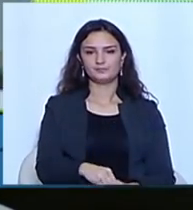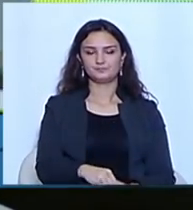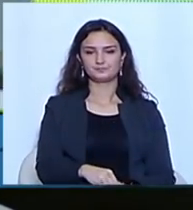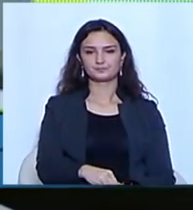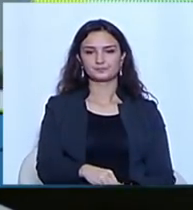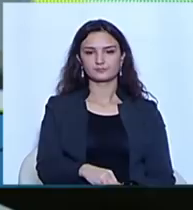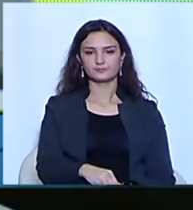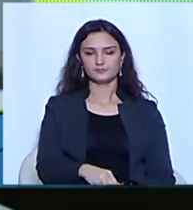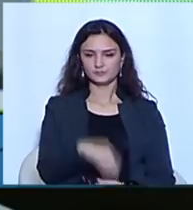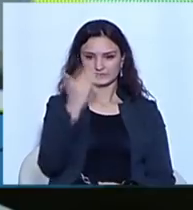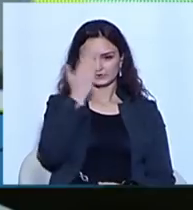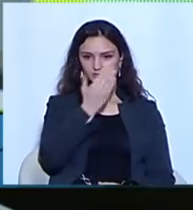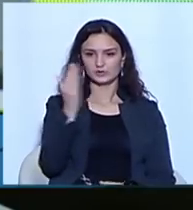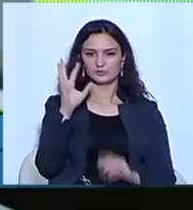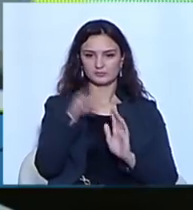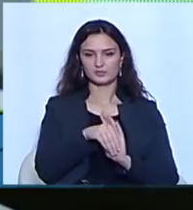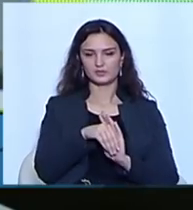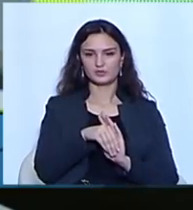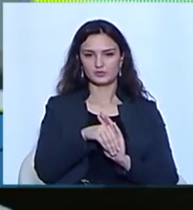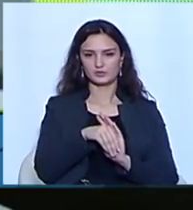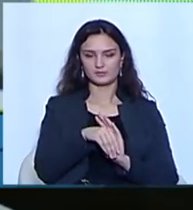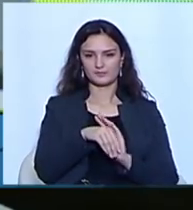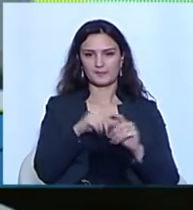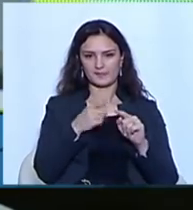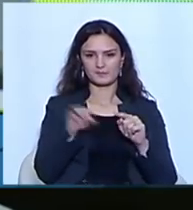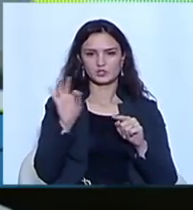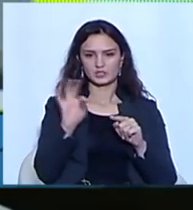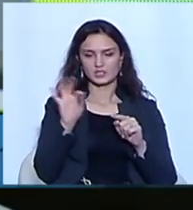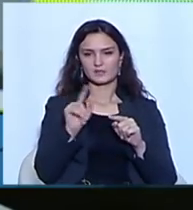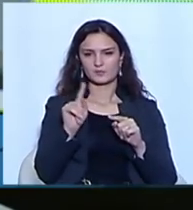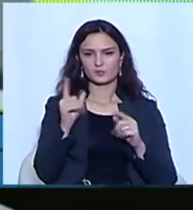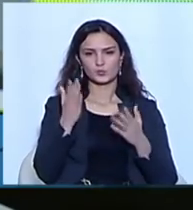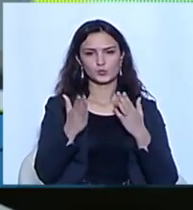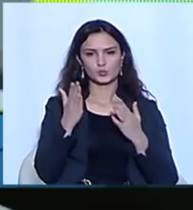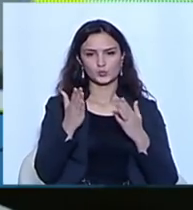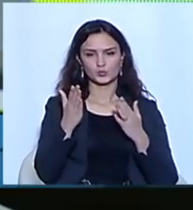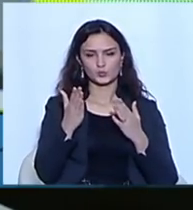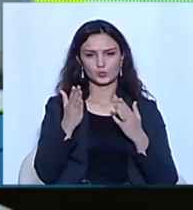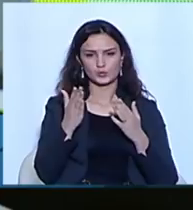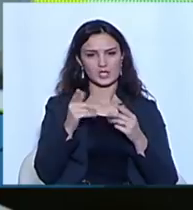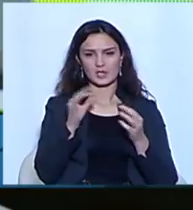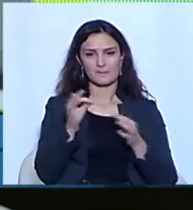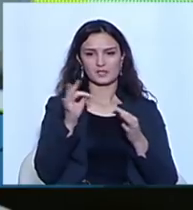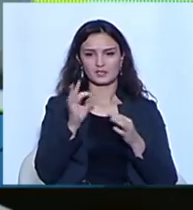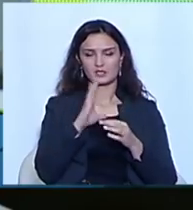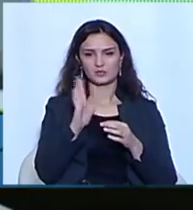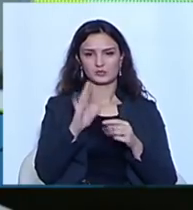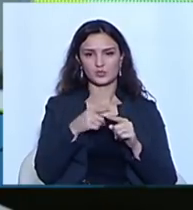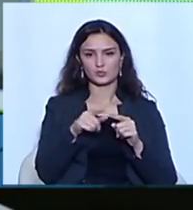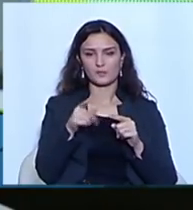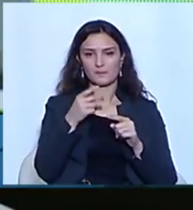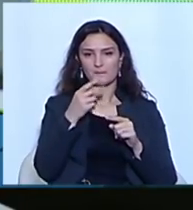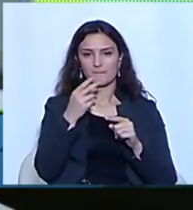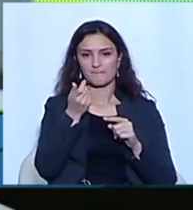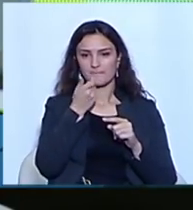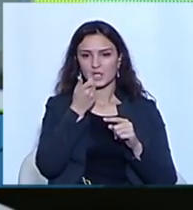ვთქვათ, საზოგადოებაში გზავნილს იმის შესახებ, რომ თუ სტიმულანტი არ გექნა, თუ მარიხუანას